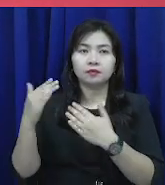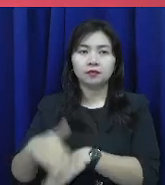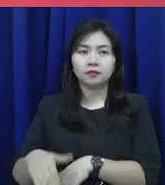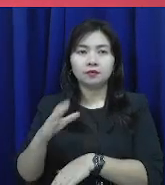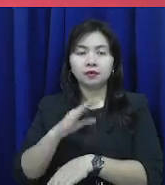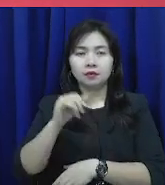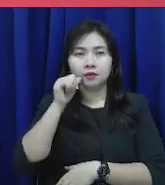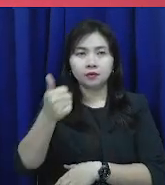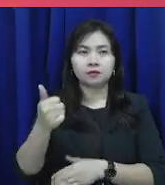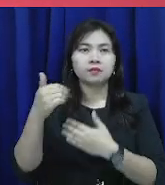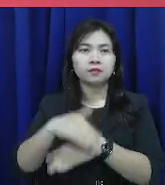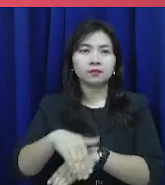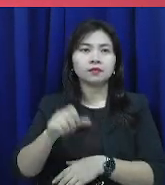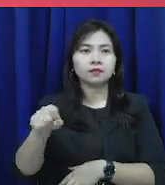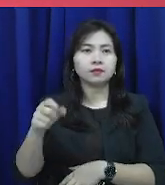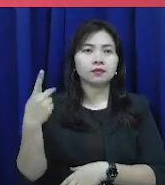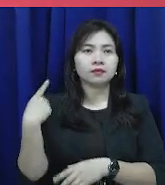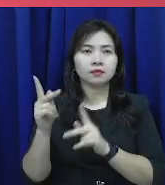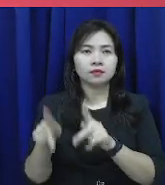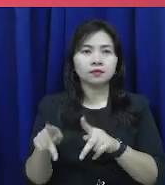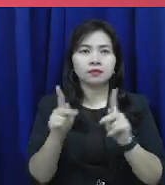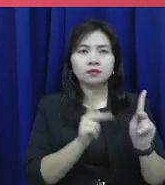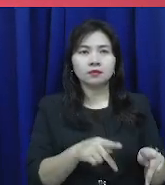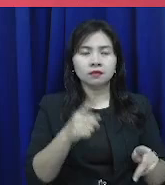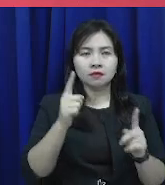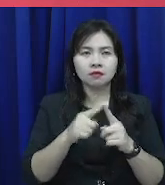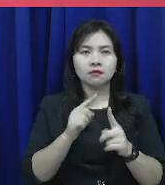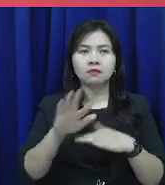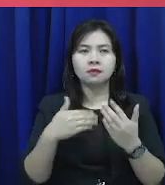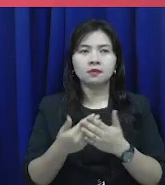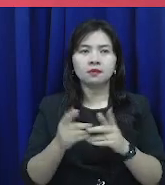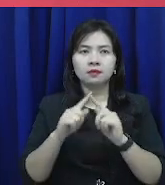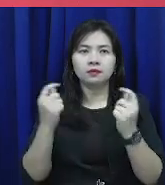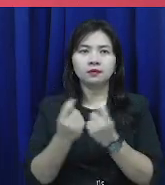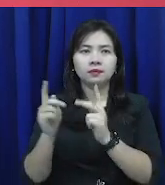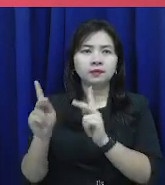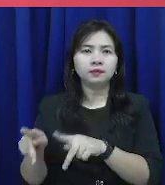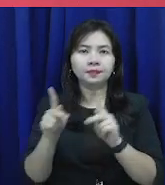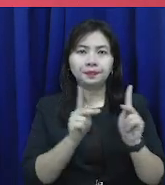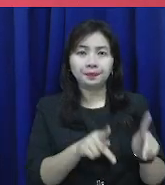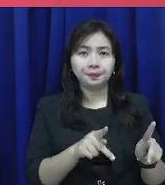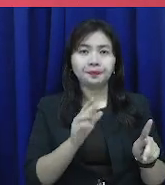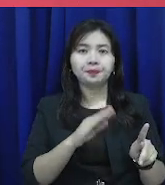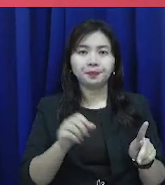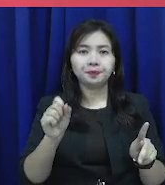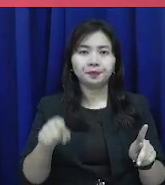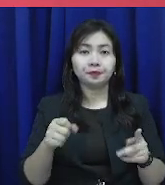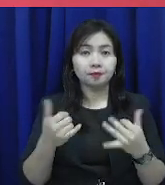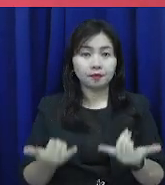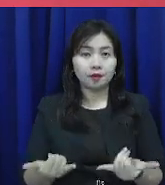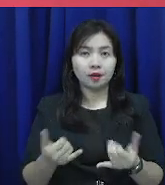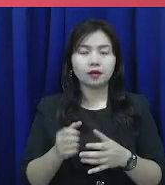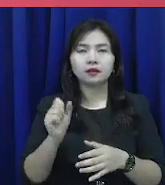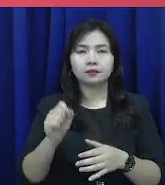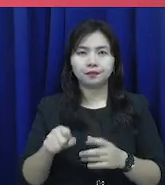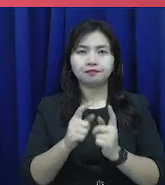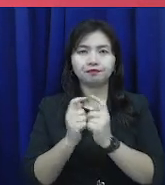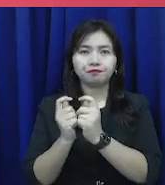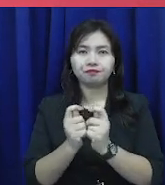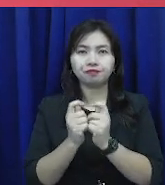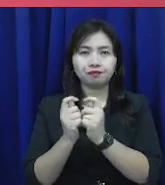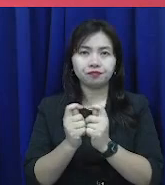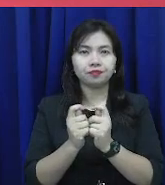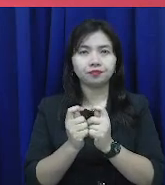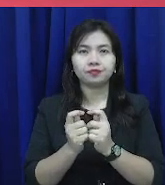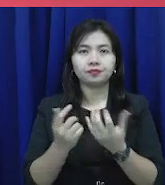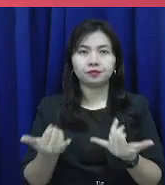night will be the preparation ah Para naman sa team preparation and of course ay ngayon ay pinagsasama po nating lahat yyan